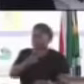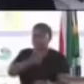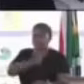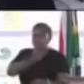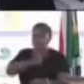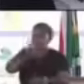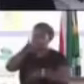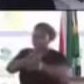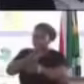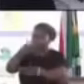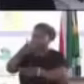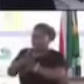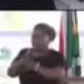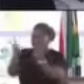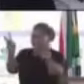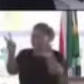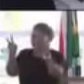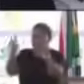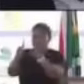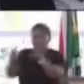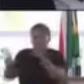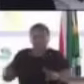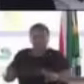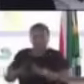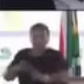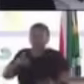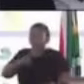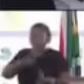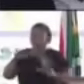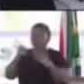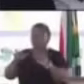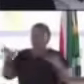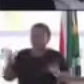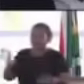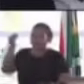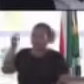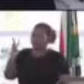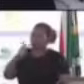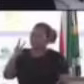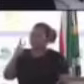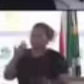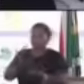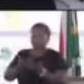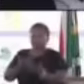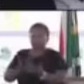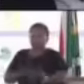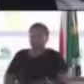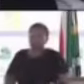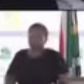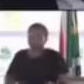akusetshenzwe indaba yalela dam ukuze abantu bekwazi ukuthi bethola amanzi